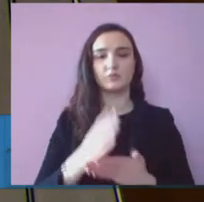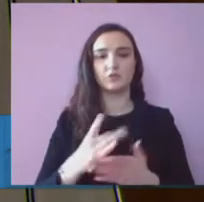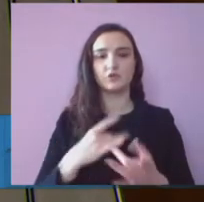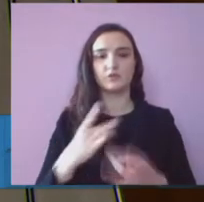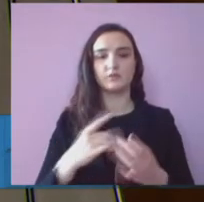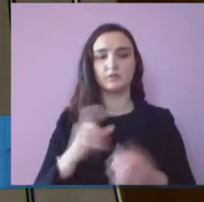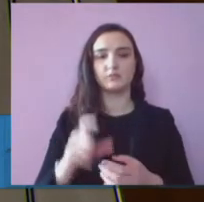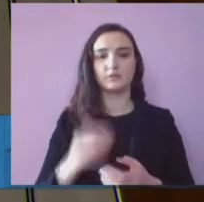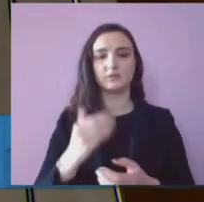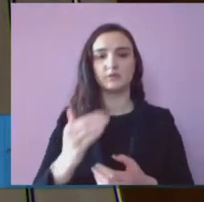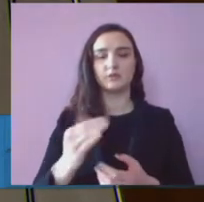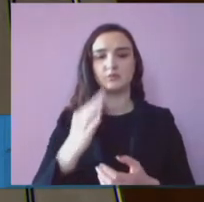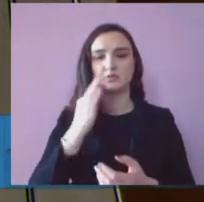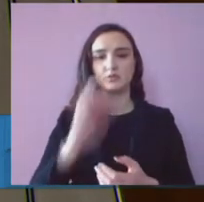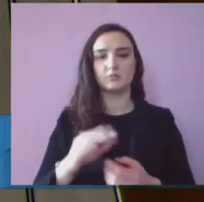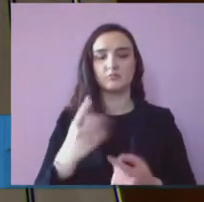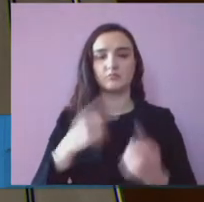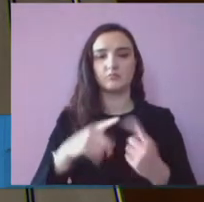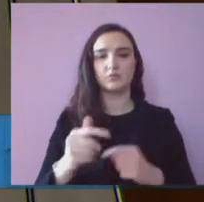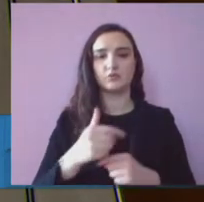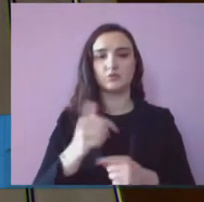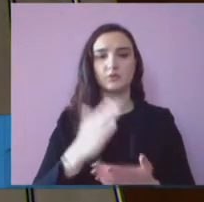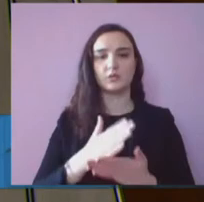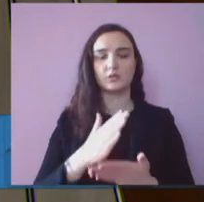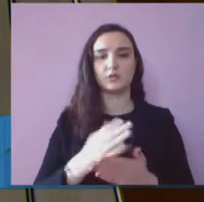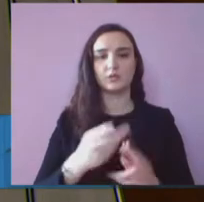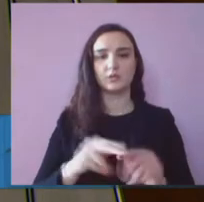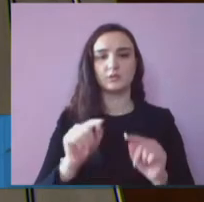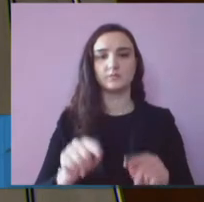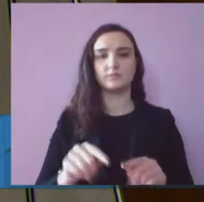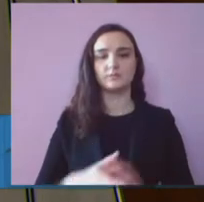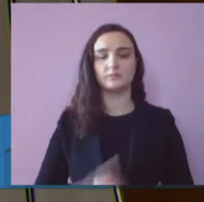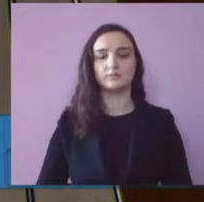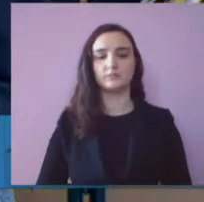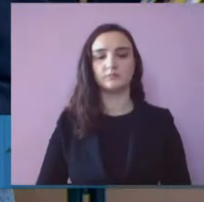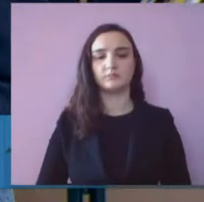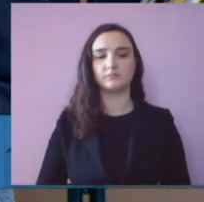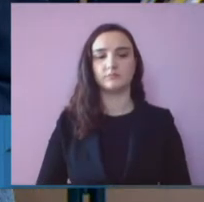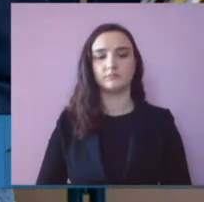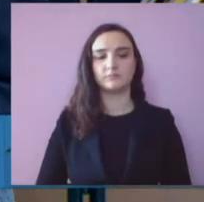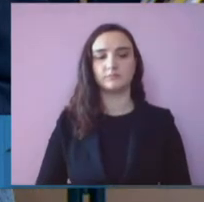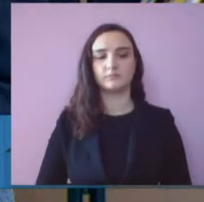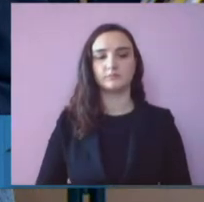თქვენი გამოცდილებიდან გამომდინარე, როგორ არის? საქმე რა გახლავთ, იცით,